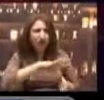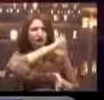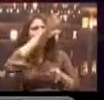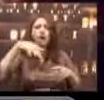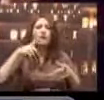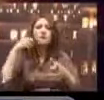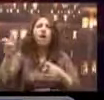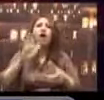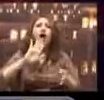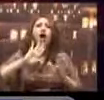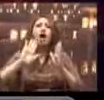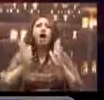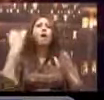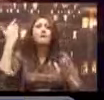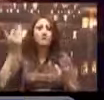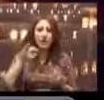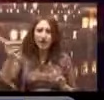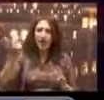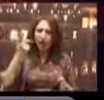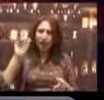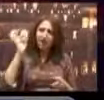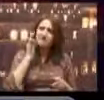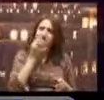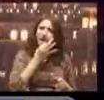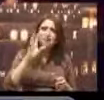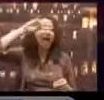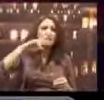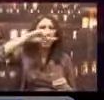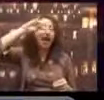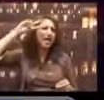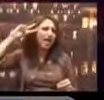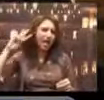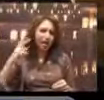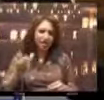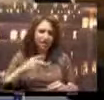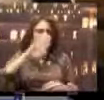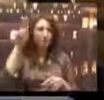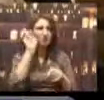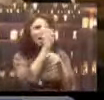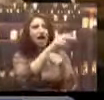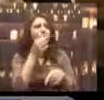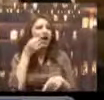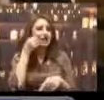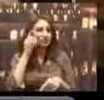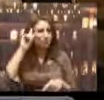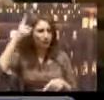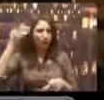اسمه؟ ازاي ايه بقى؟ انتوا يا جماعه بتعملوا خيال علمي يعني. الفيلم حلو بس ما تضحكوش على الناس كده. اظن ما فيهاش خيال.